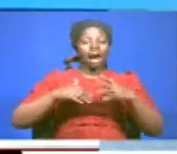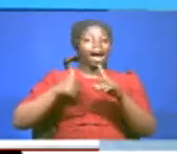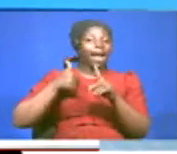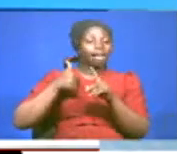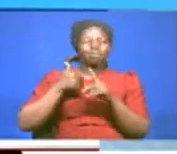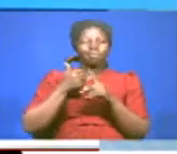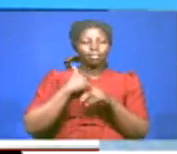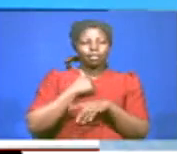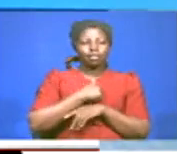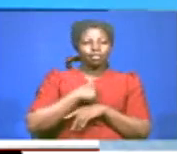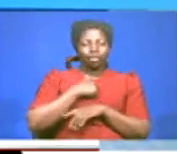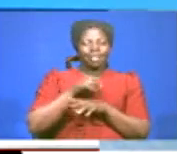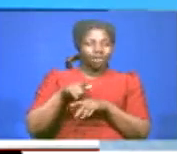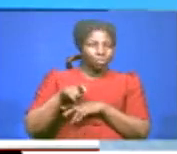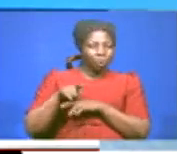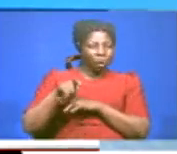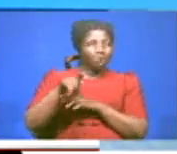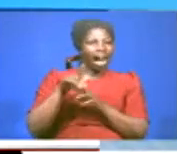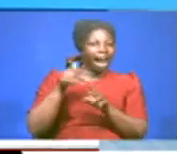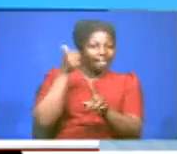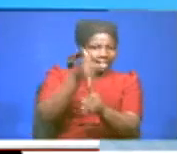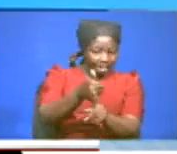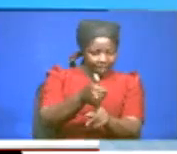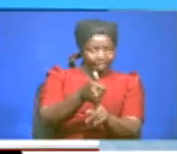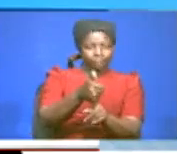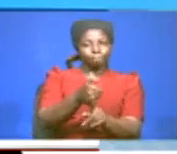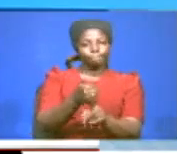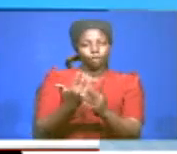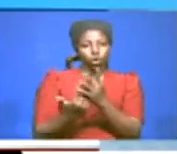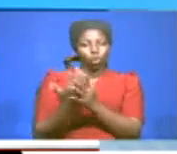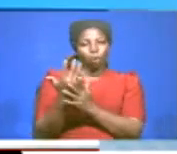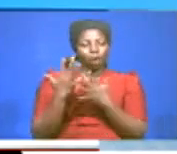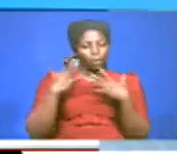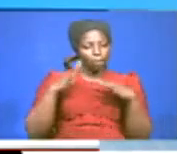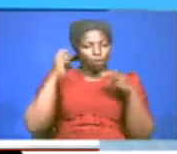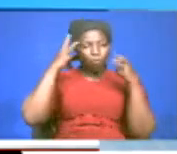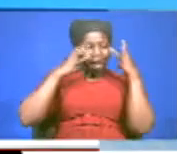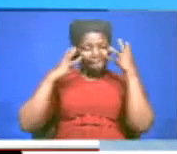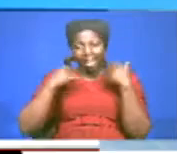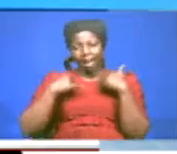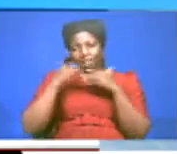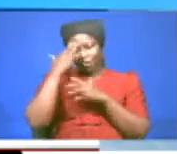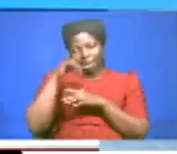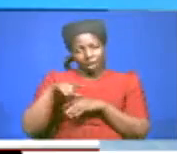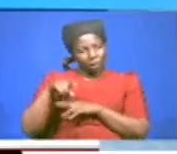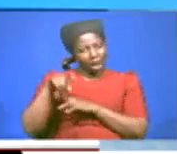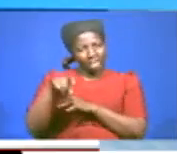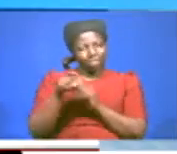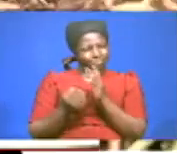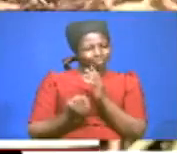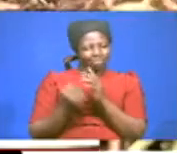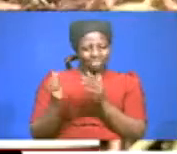Nyanyuga, eneo bunge la Githunguri, wana wasiwasi mkubwa baada ya viwavi hao kuharibu mimea na malisho ya mifugo.